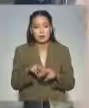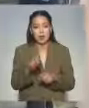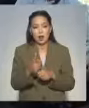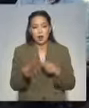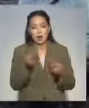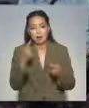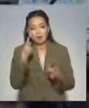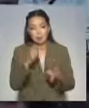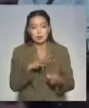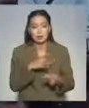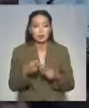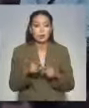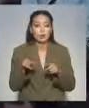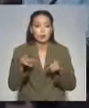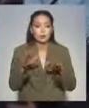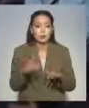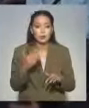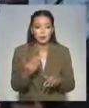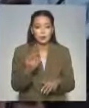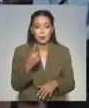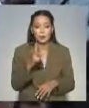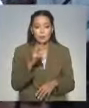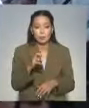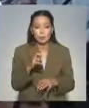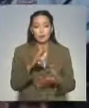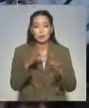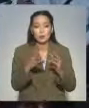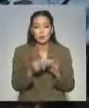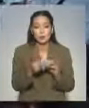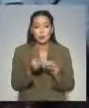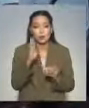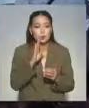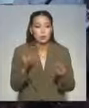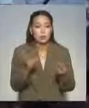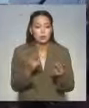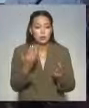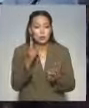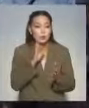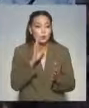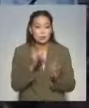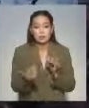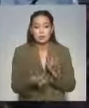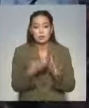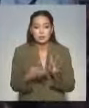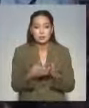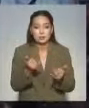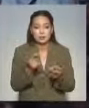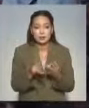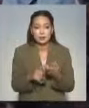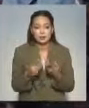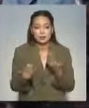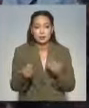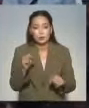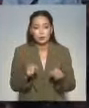төтеп жеді. Ол жерге бір куб судың көлемі қажет. Енді қазір судың тапшылығына байланысты біз